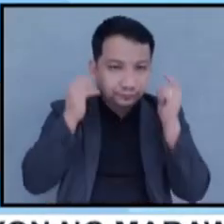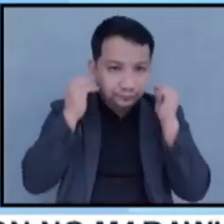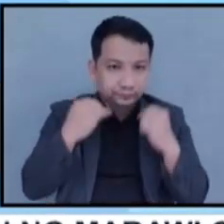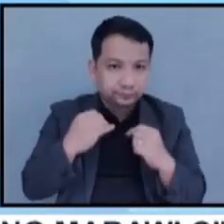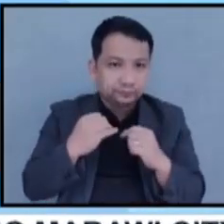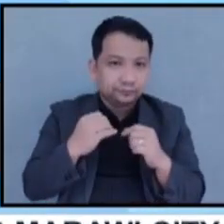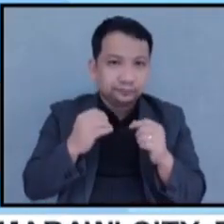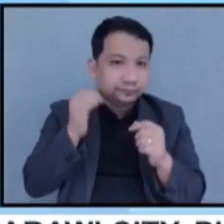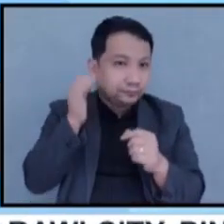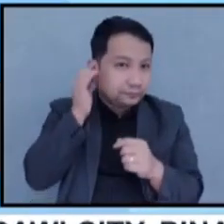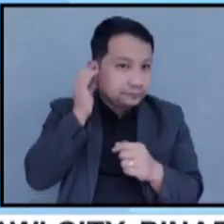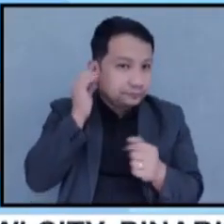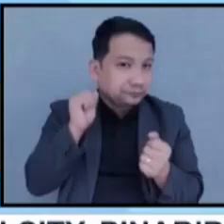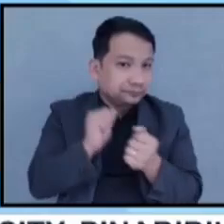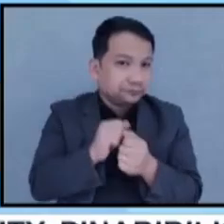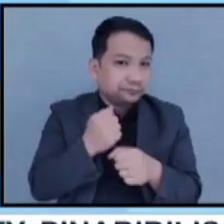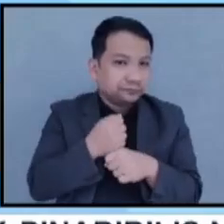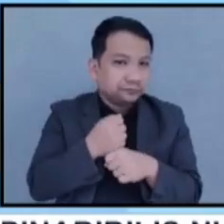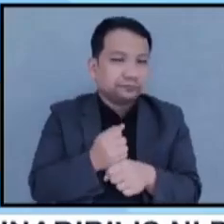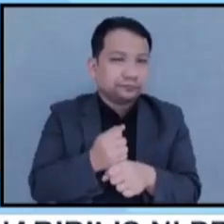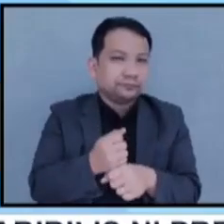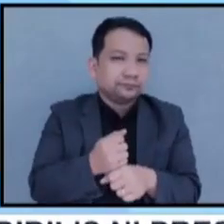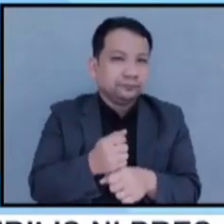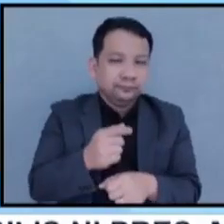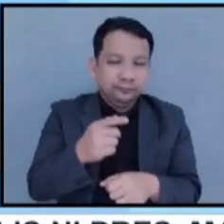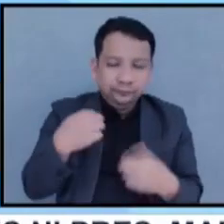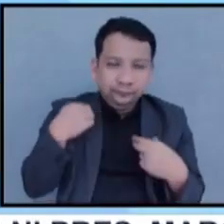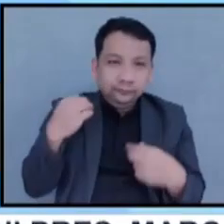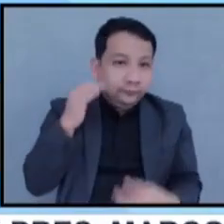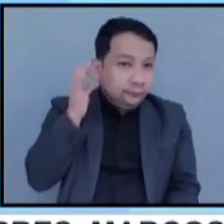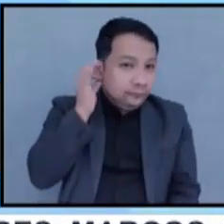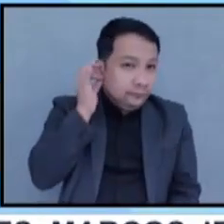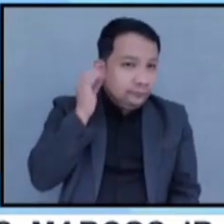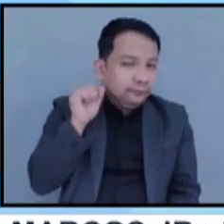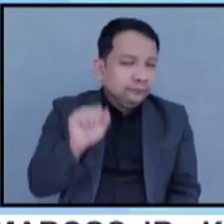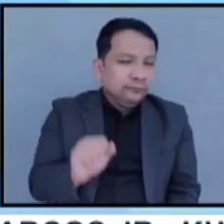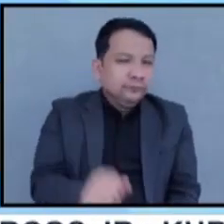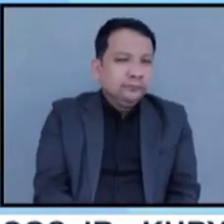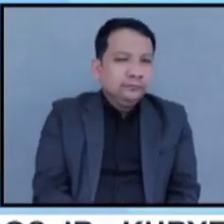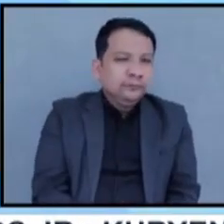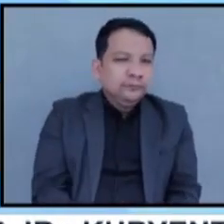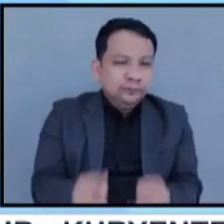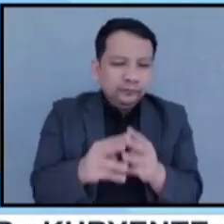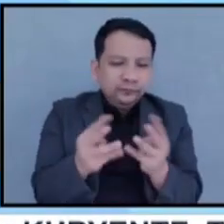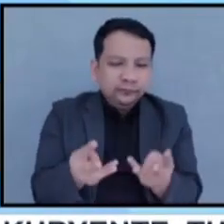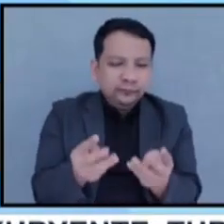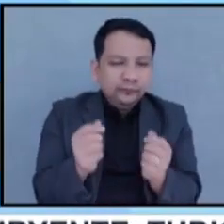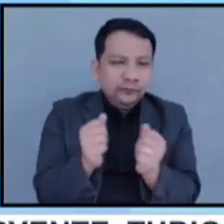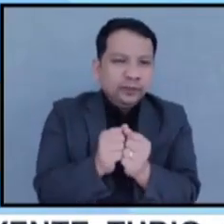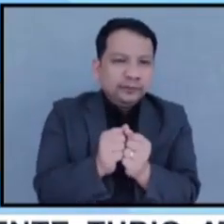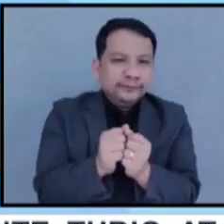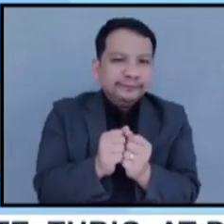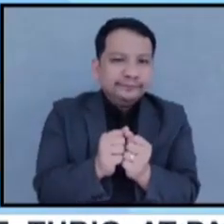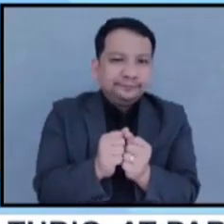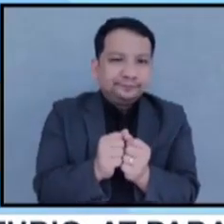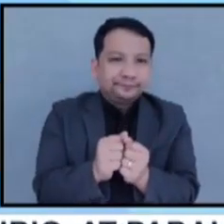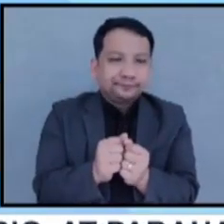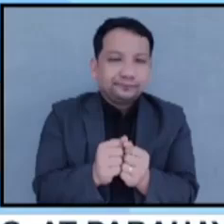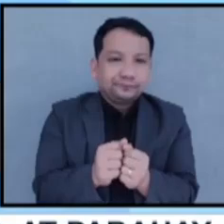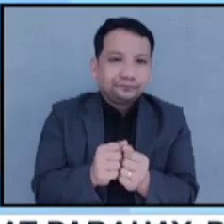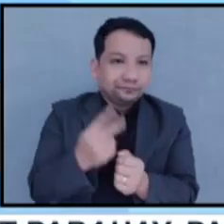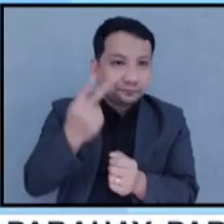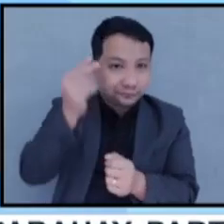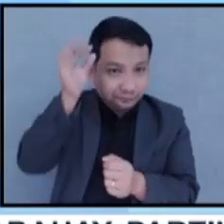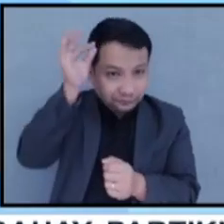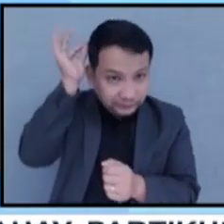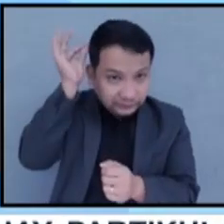crane earrings, kung saan gawa po ito sa fabrics, yung ating hikaw, mga wallets po, yan, brooch pin, hair